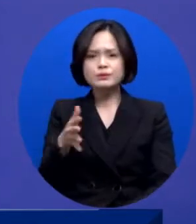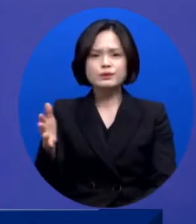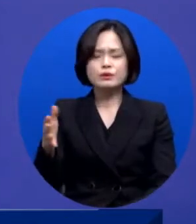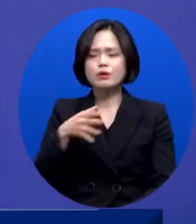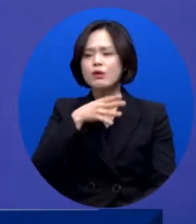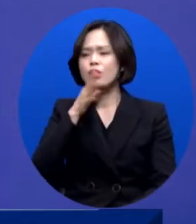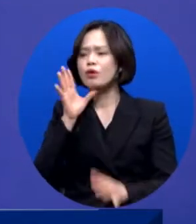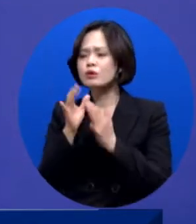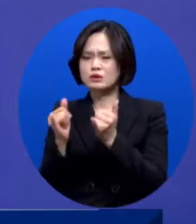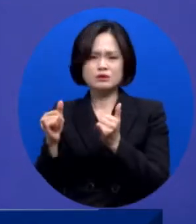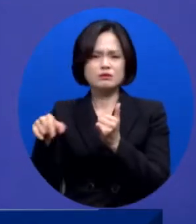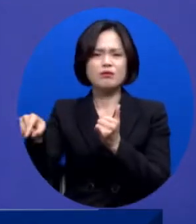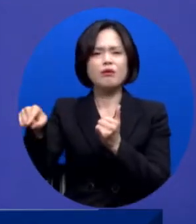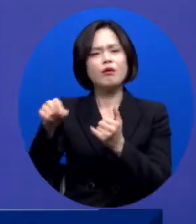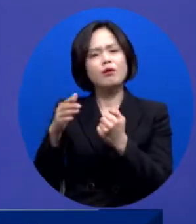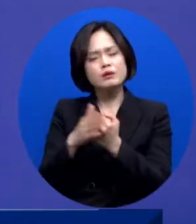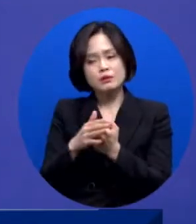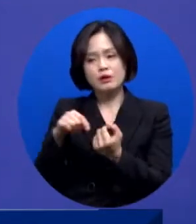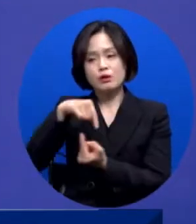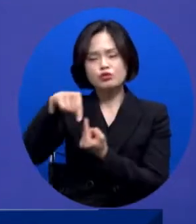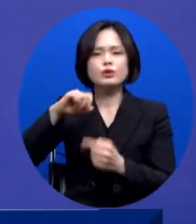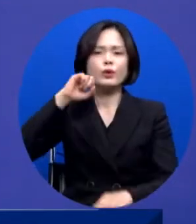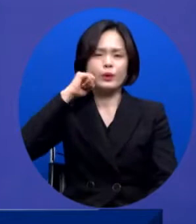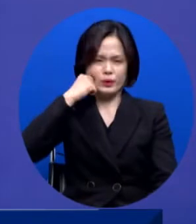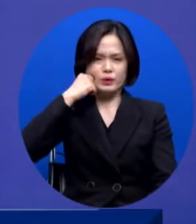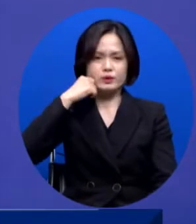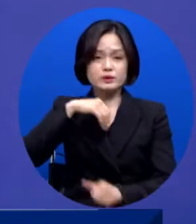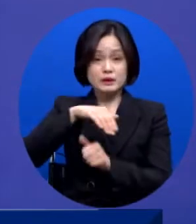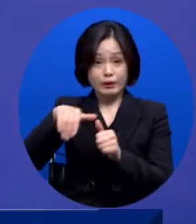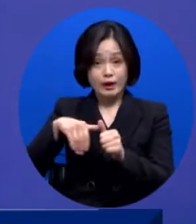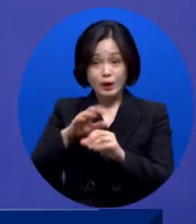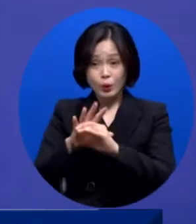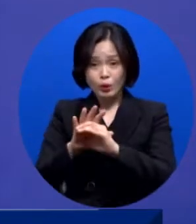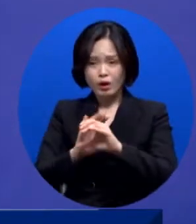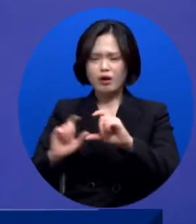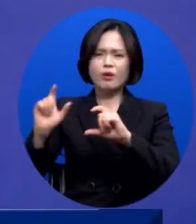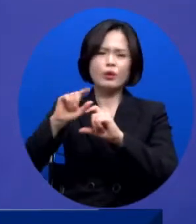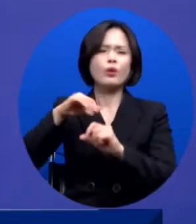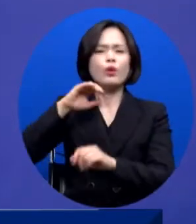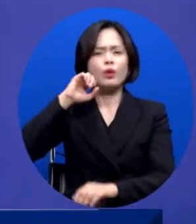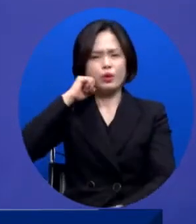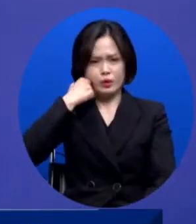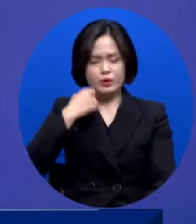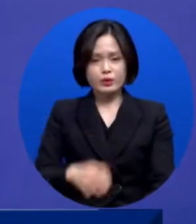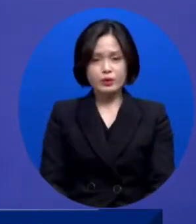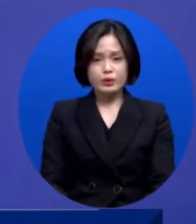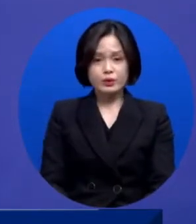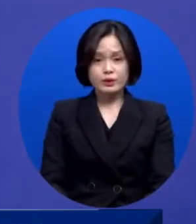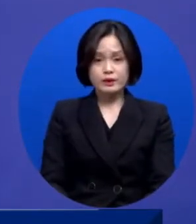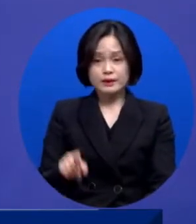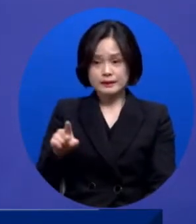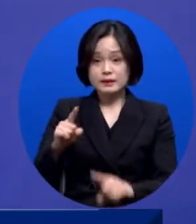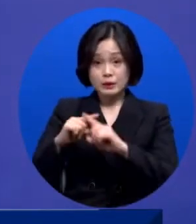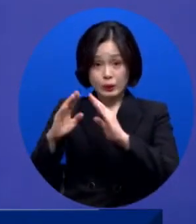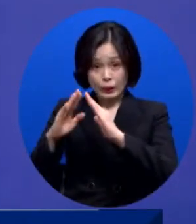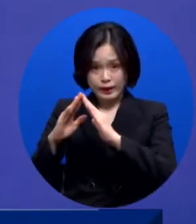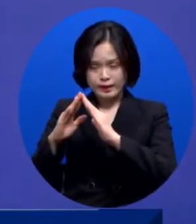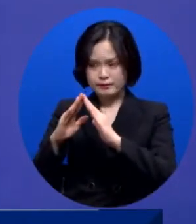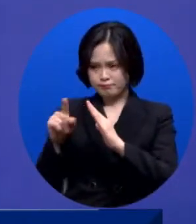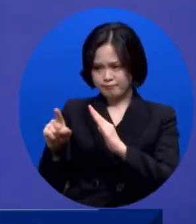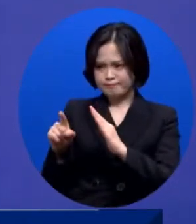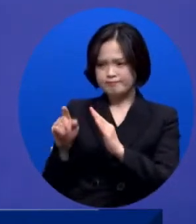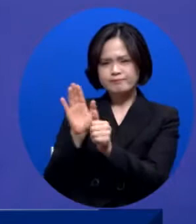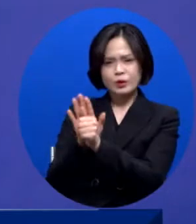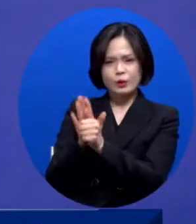많습니다 코론 알고 로 상황이 더 어려워 졌지만 이런 가운데 방역 수칙을 지키며 시골 교회 환경을 지원하는 교회가